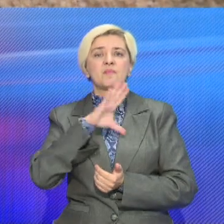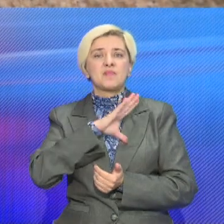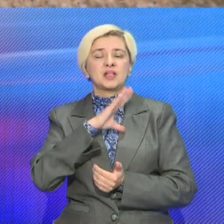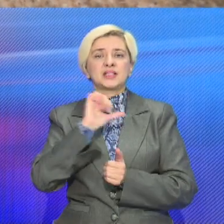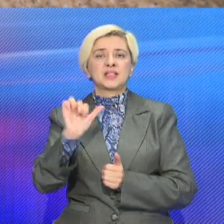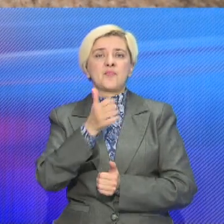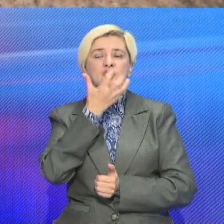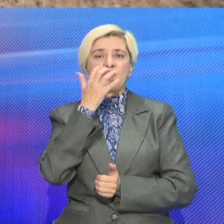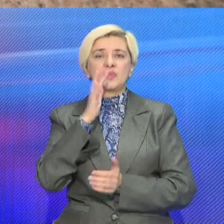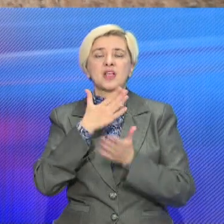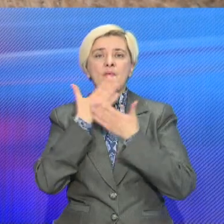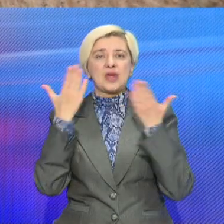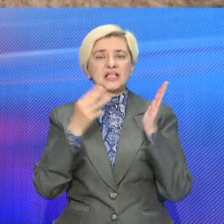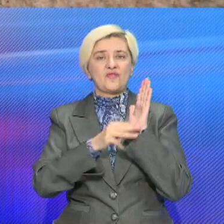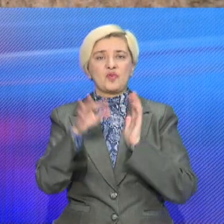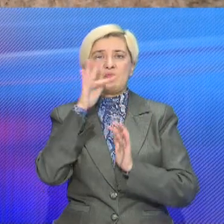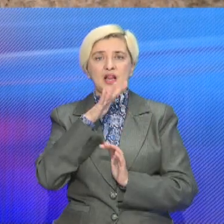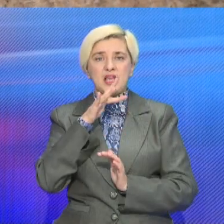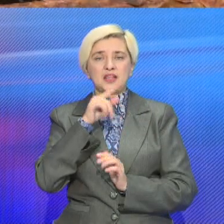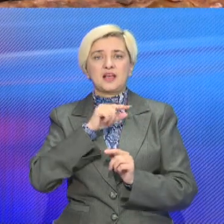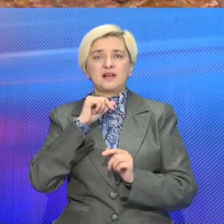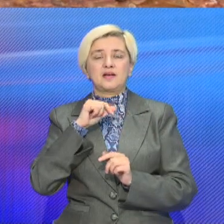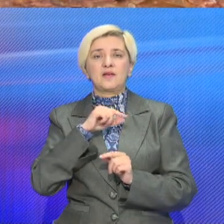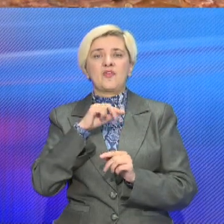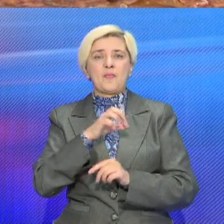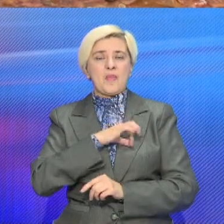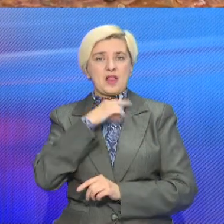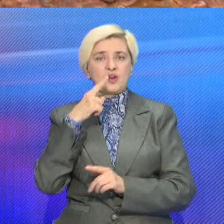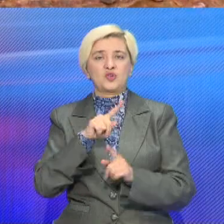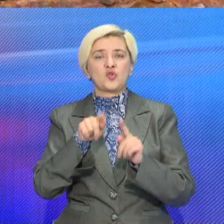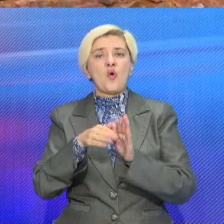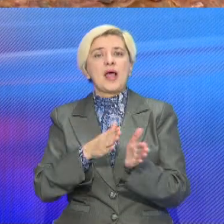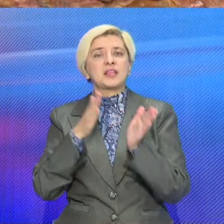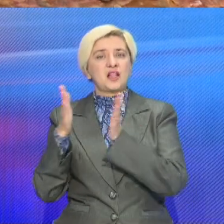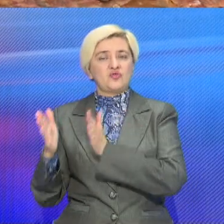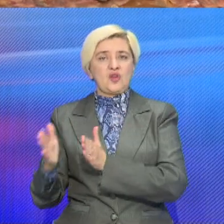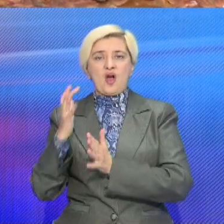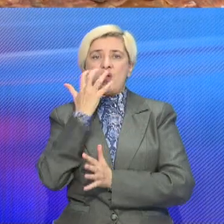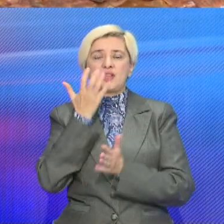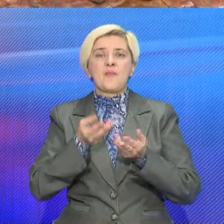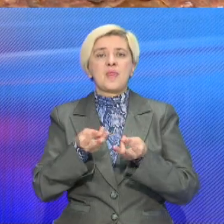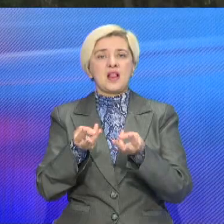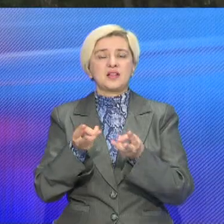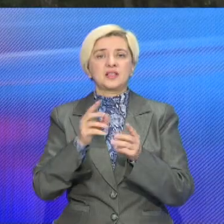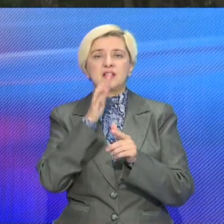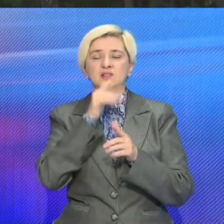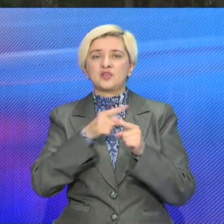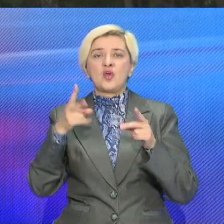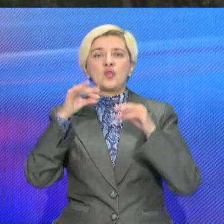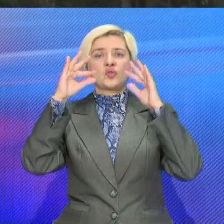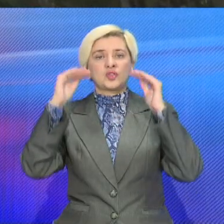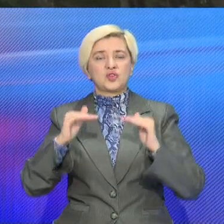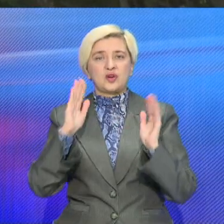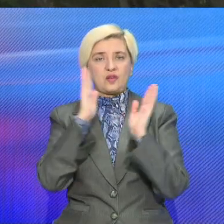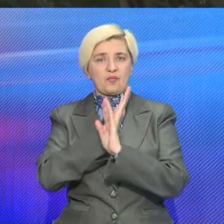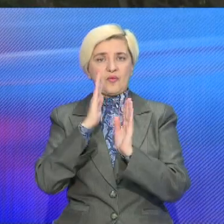годов метеоназирания у Беларуси, что оттягнуло початок отепляльного сезона. Але понижение вонковых температур у кастрычнику